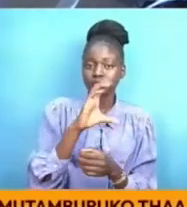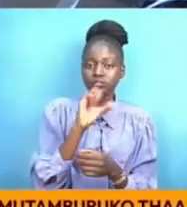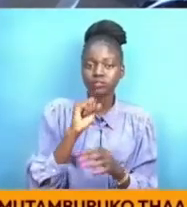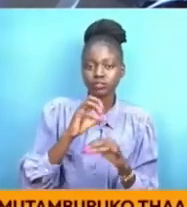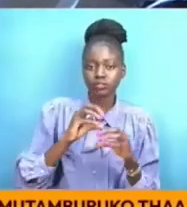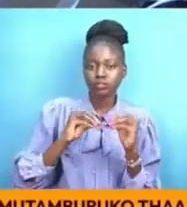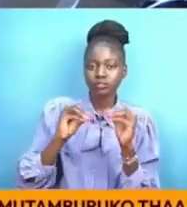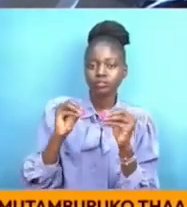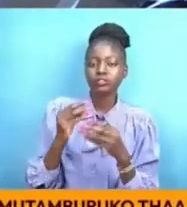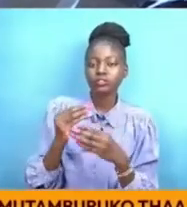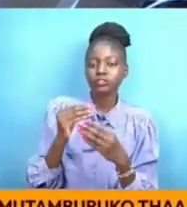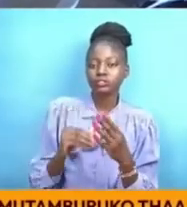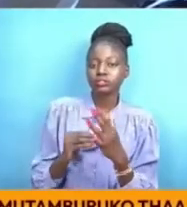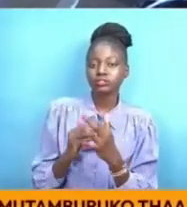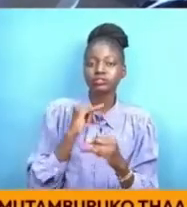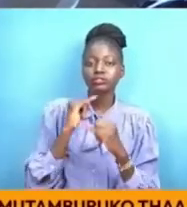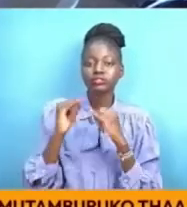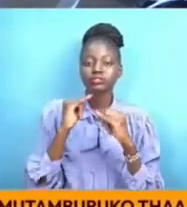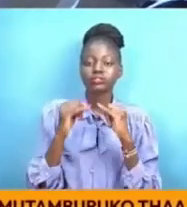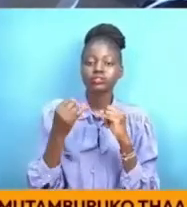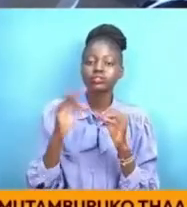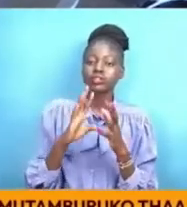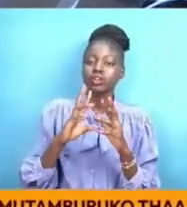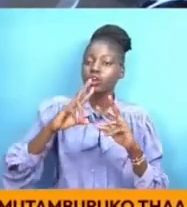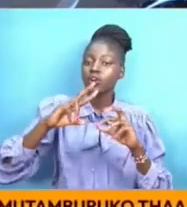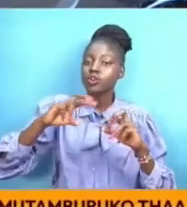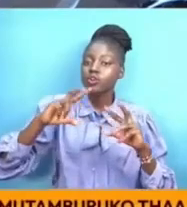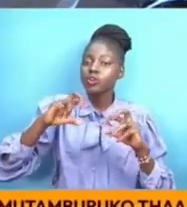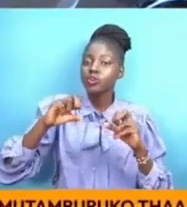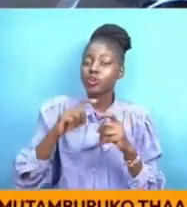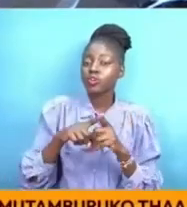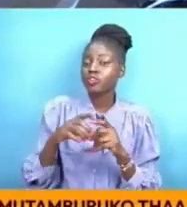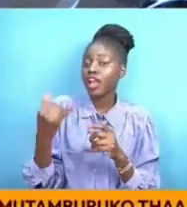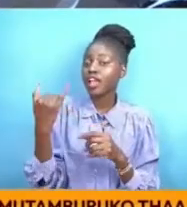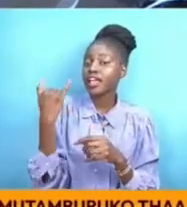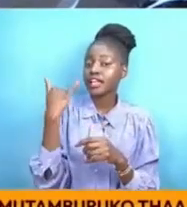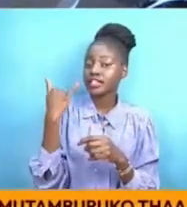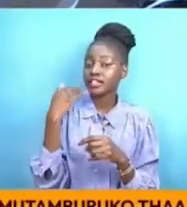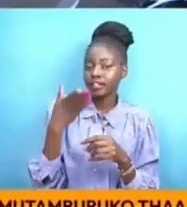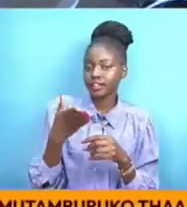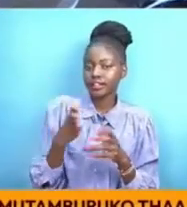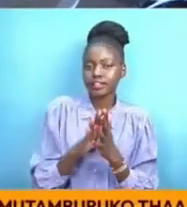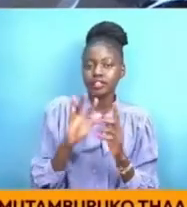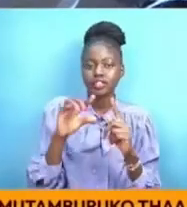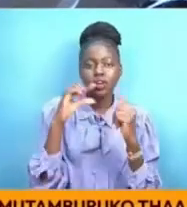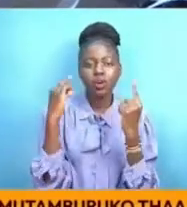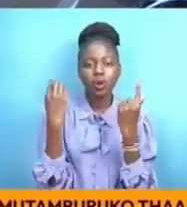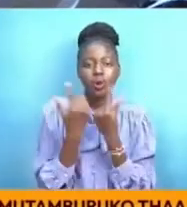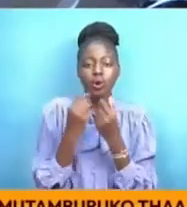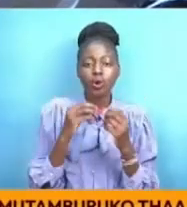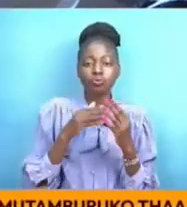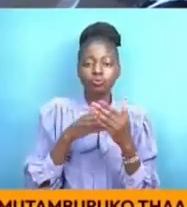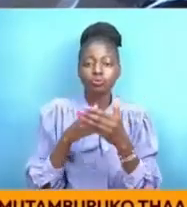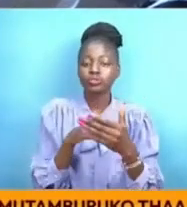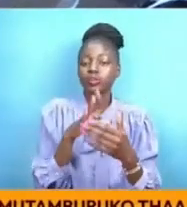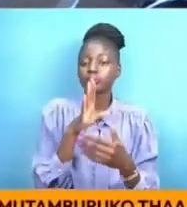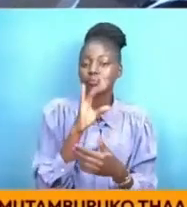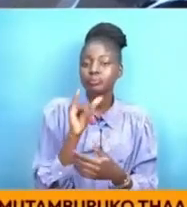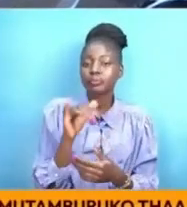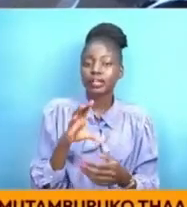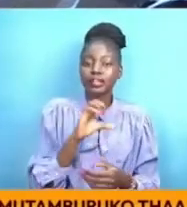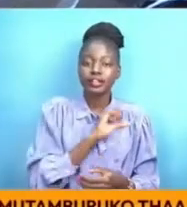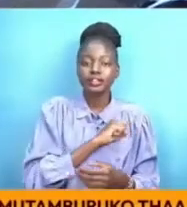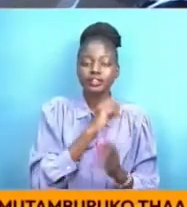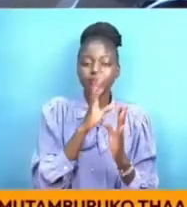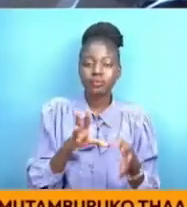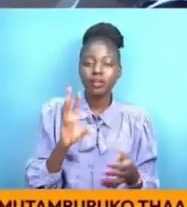ne thutha wa kuinikirira kwa miango ya uthurimu muthenya wa ira kamete no rato gragion speaker wa bunge wa